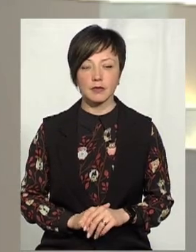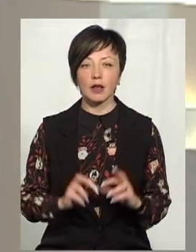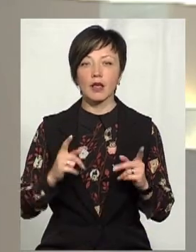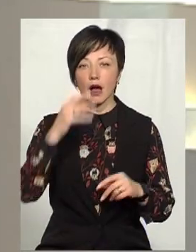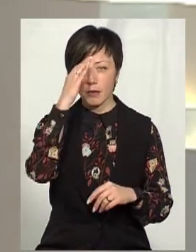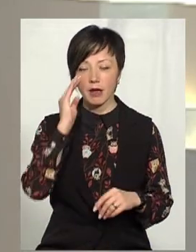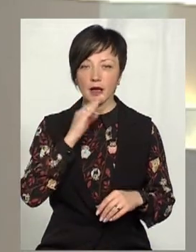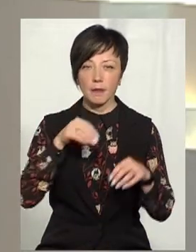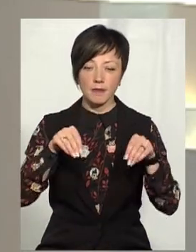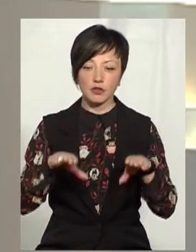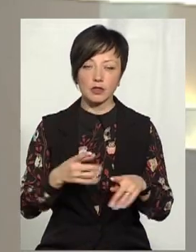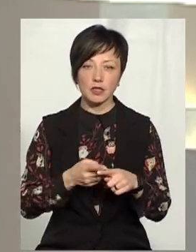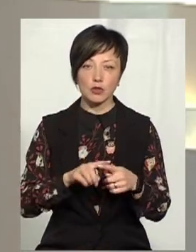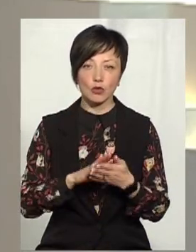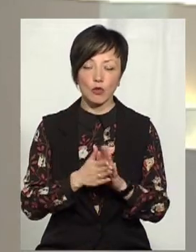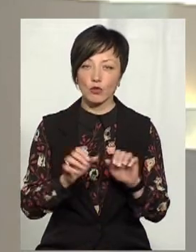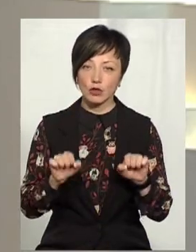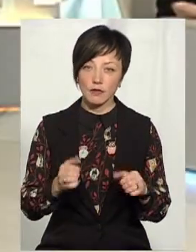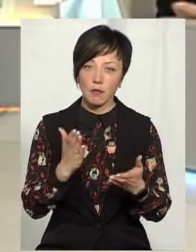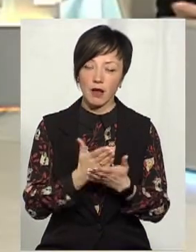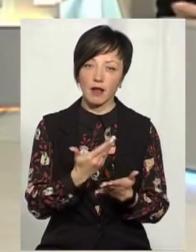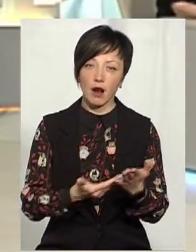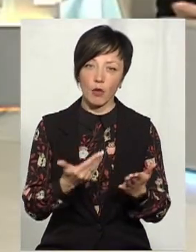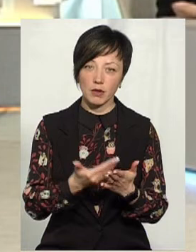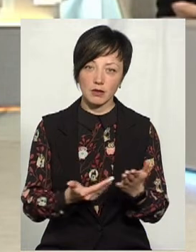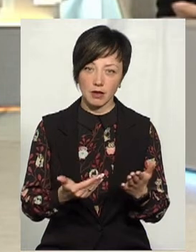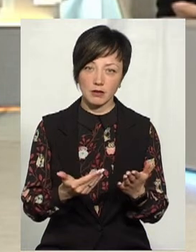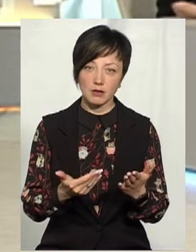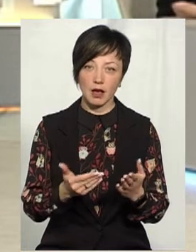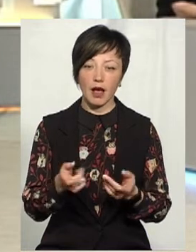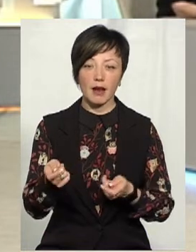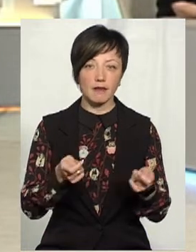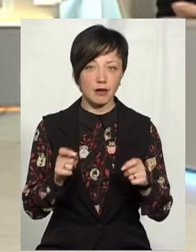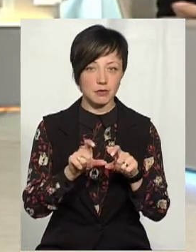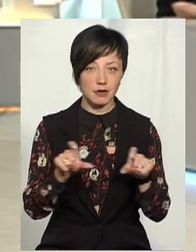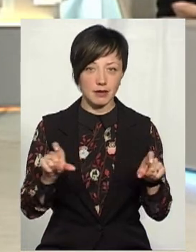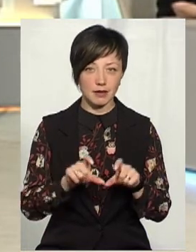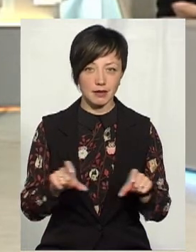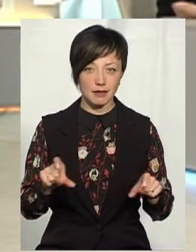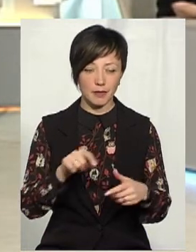Як батькам виходити з цієї ситуації? Можливо, маєте рекомендації роботодавцям?